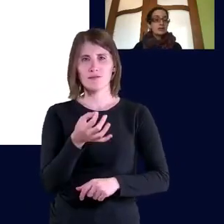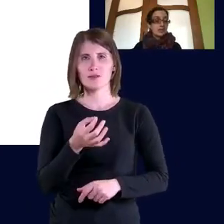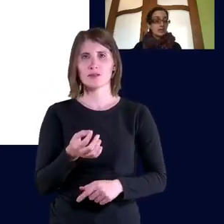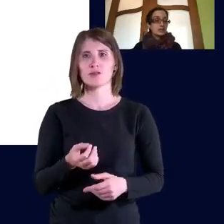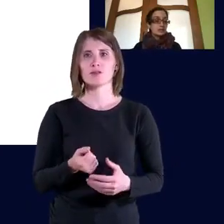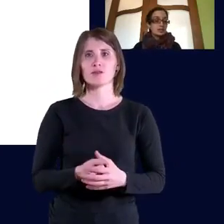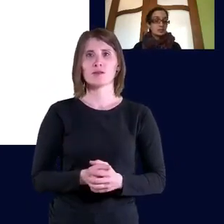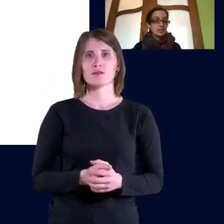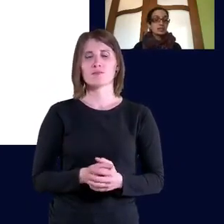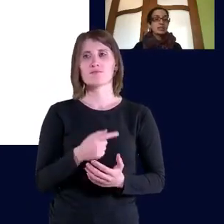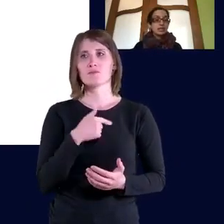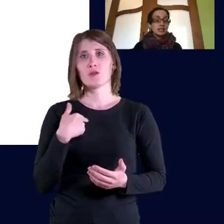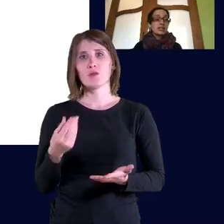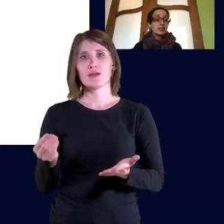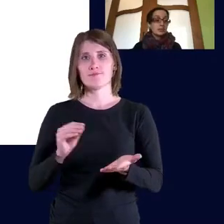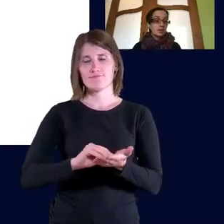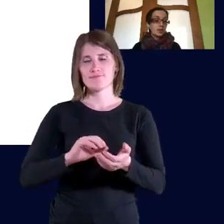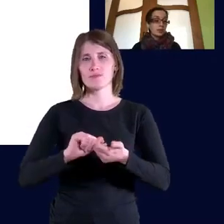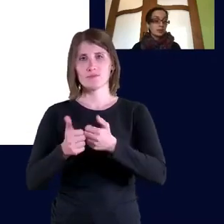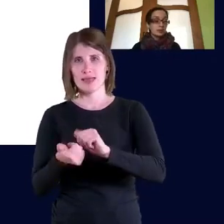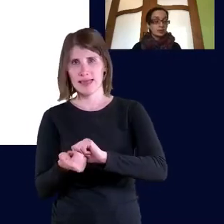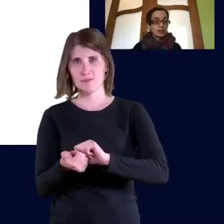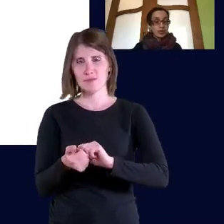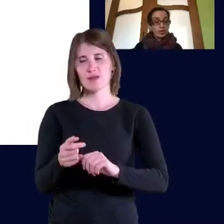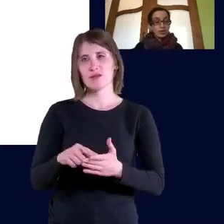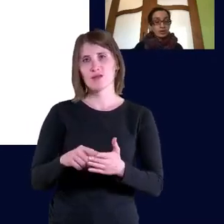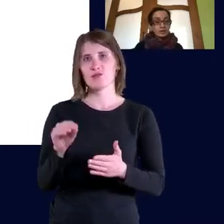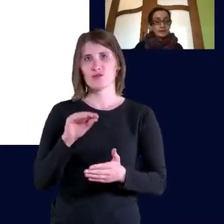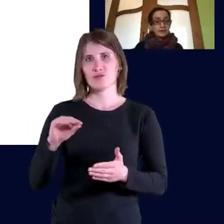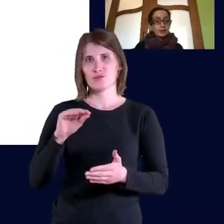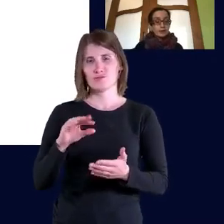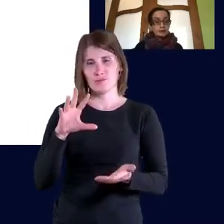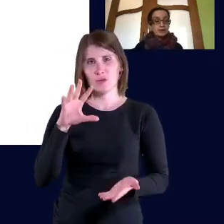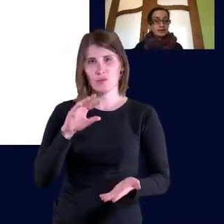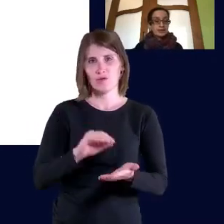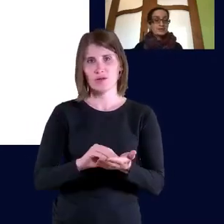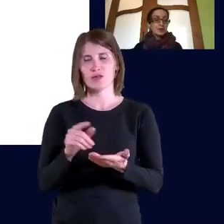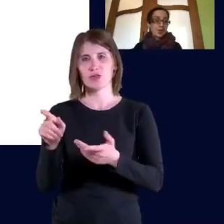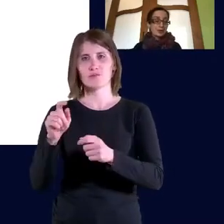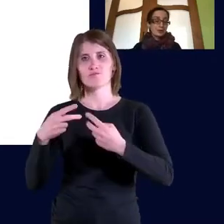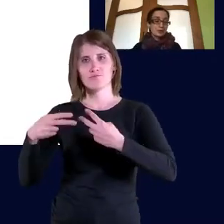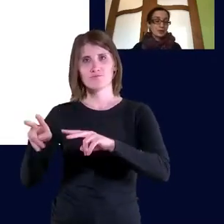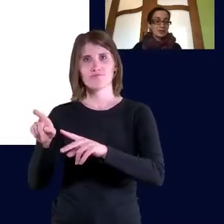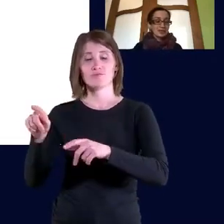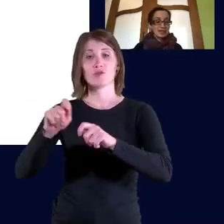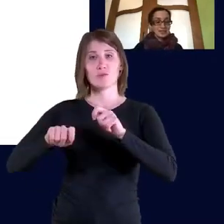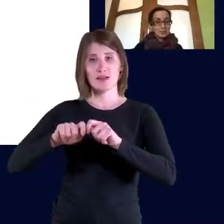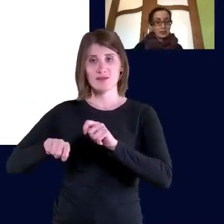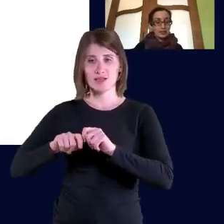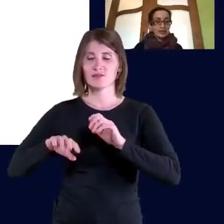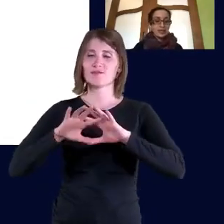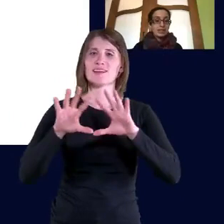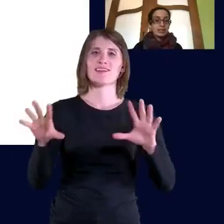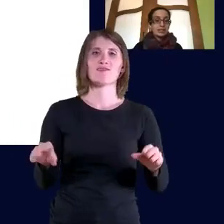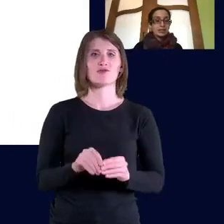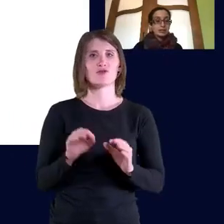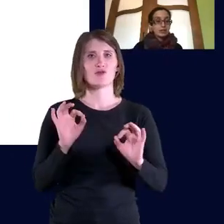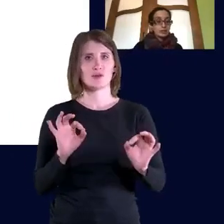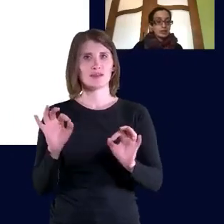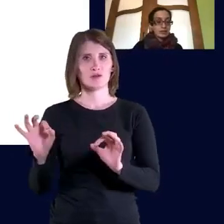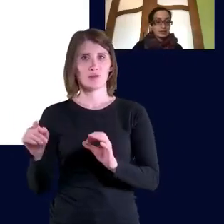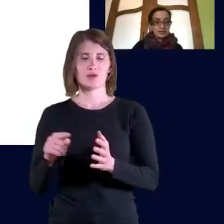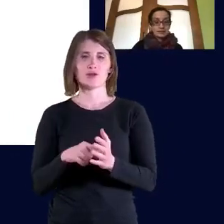linię nanosimy te zmiany i dajemy ponownie do weryfikacji jego wszystko jest zaakceptowane